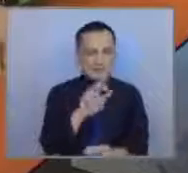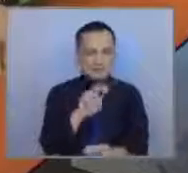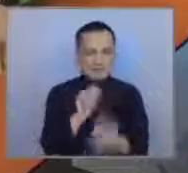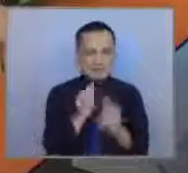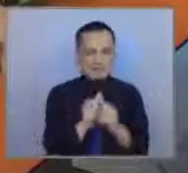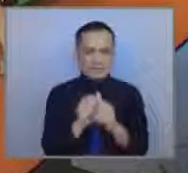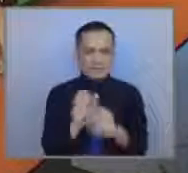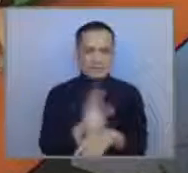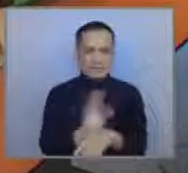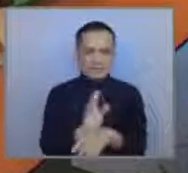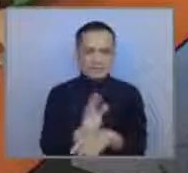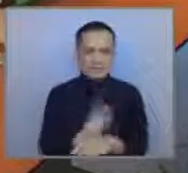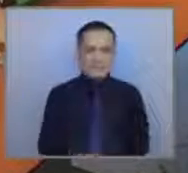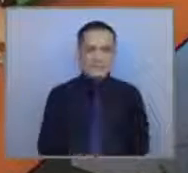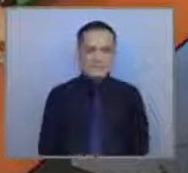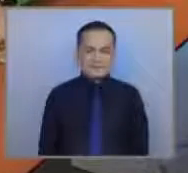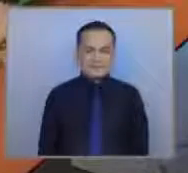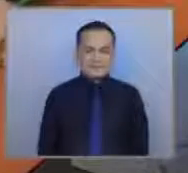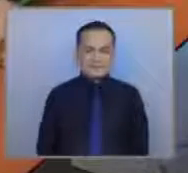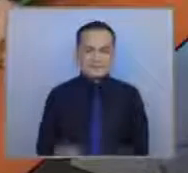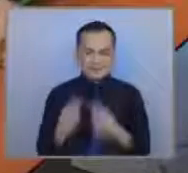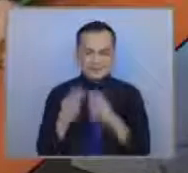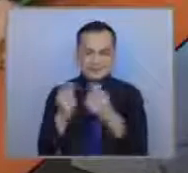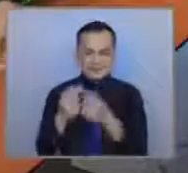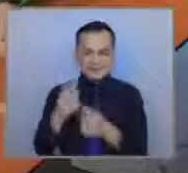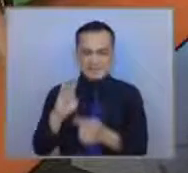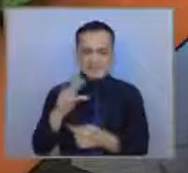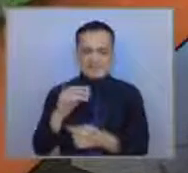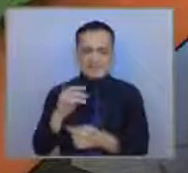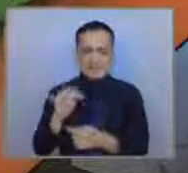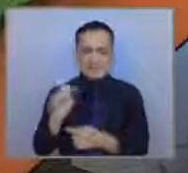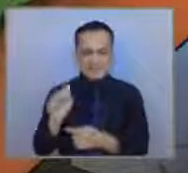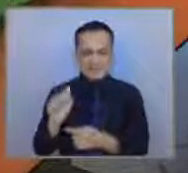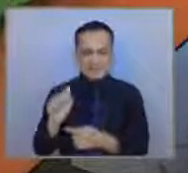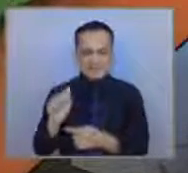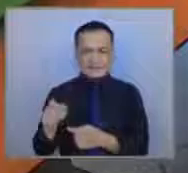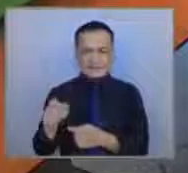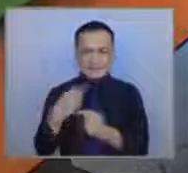saka sa Team Biasa, saka doon po sa mga pinagbabadigan mo.